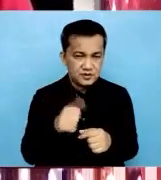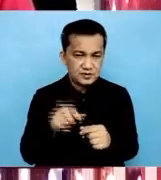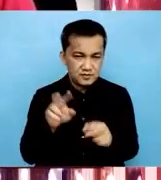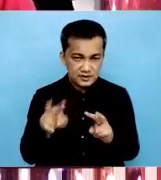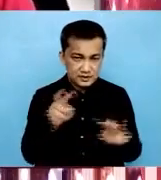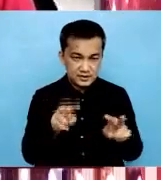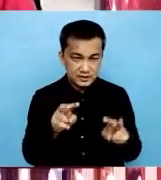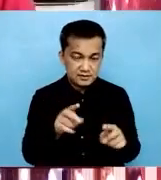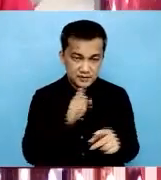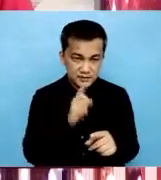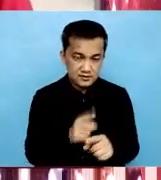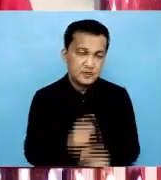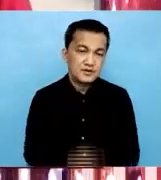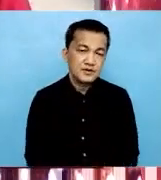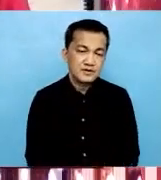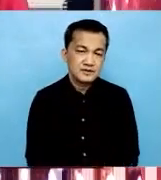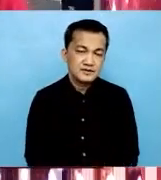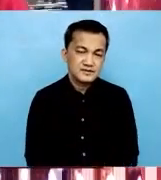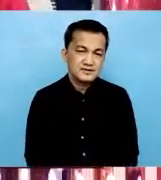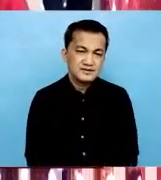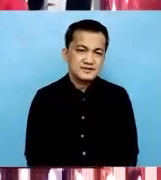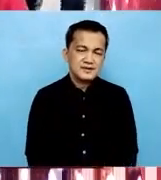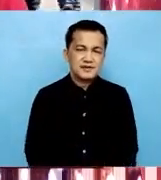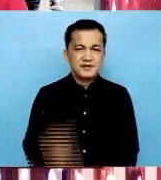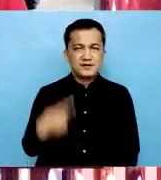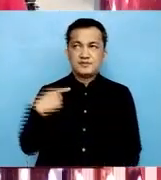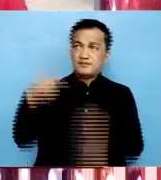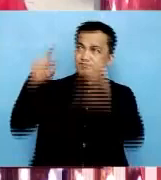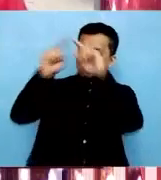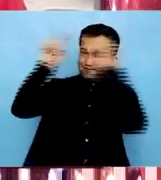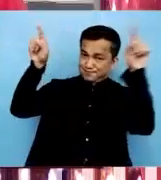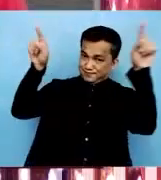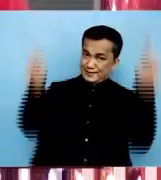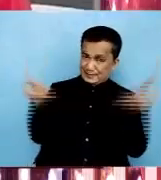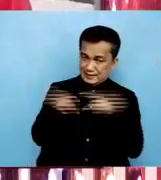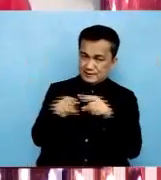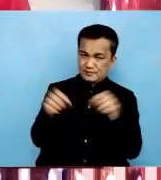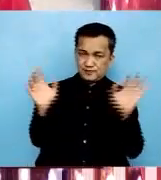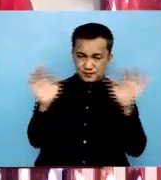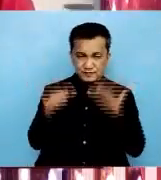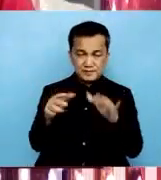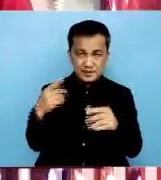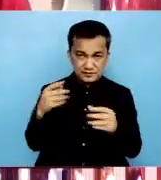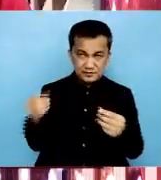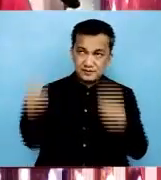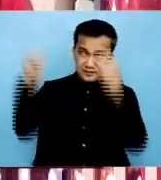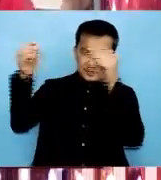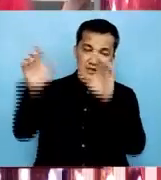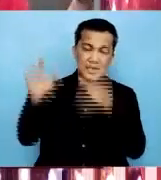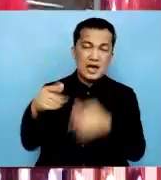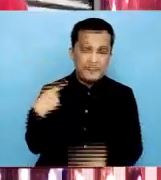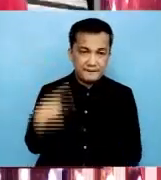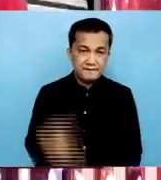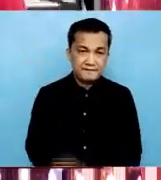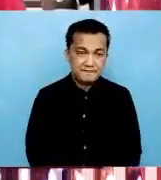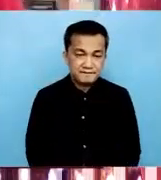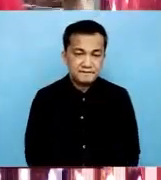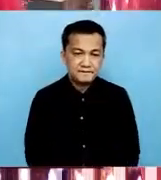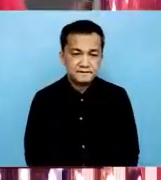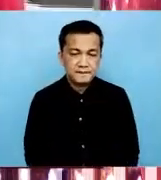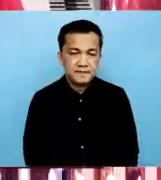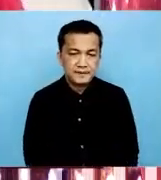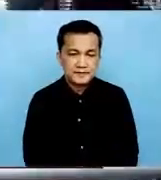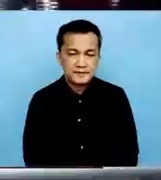talaga? O may mga malalaking screens lang din dahil nga sa kapal ng tao? Alam mo, mahirap, Mayan, ha?